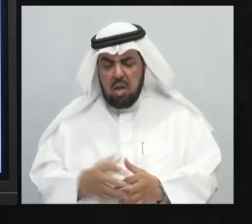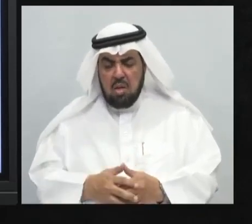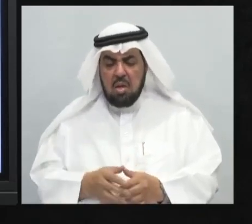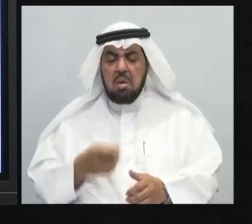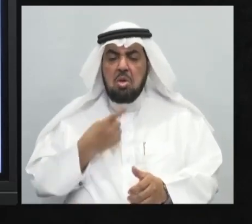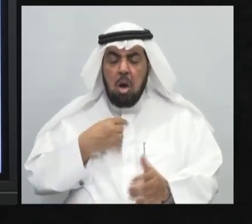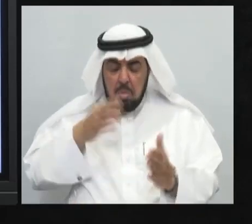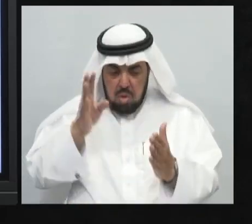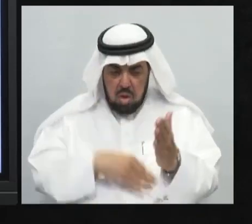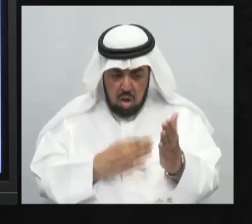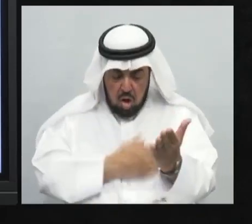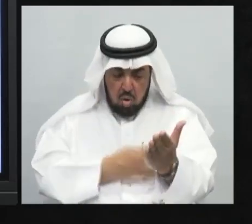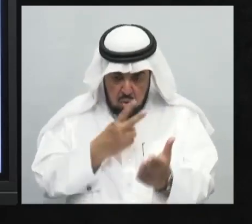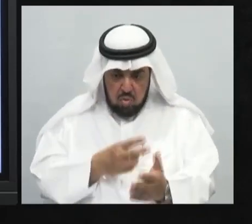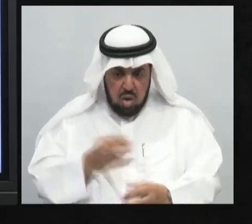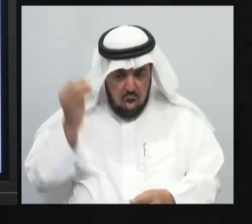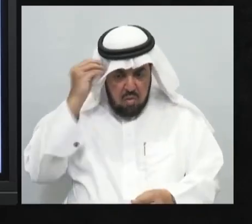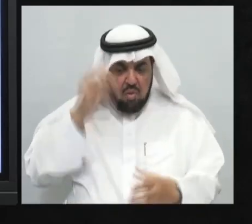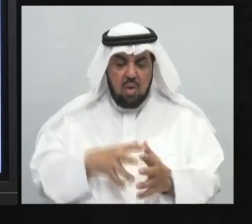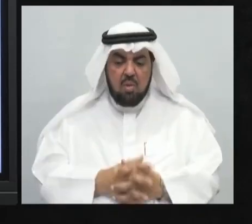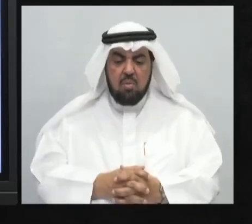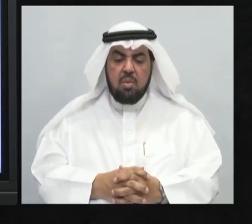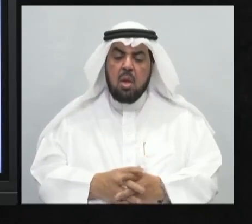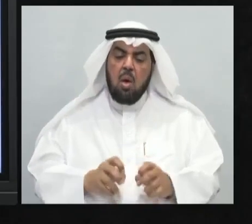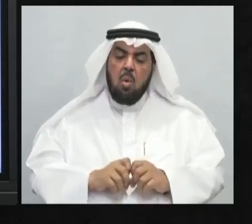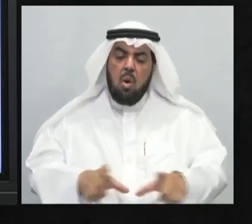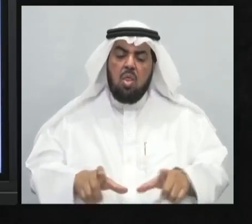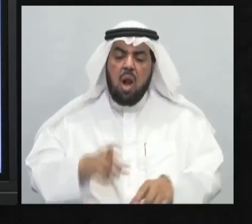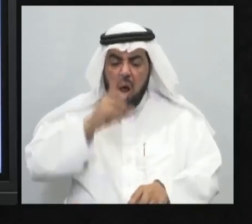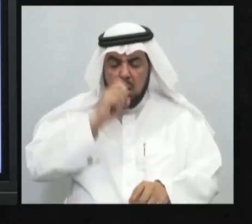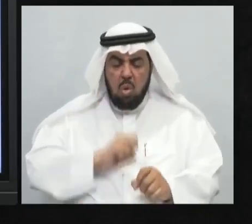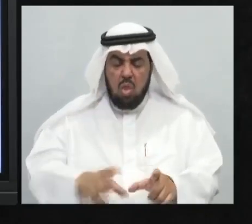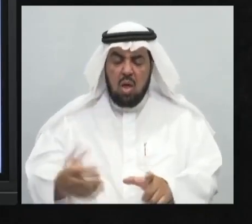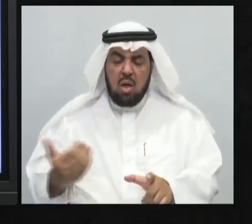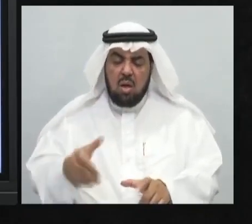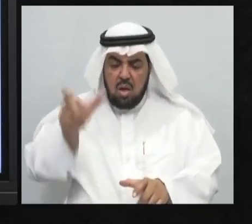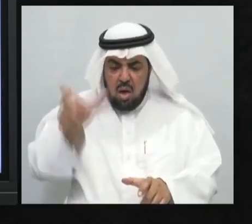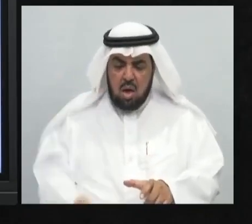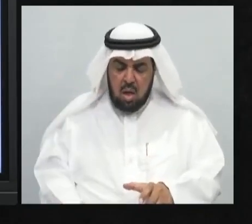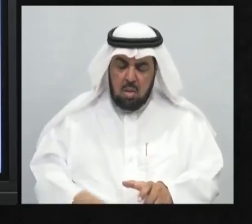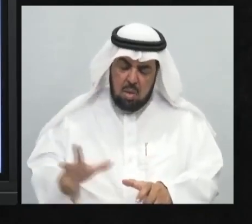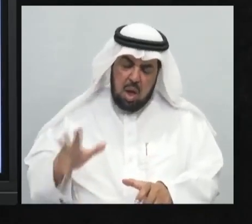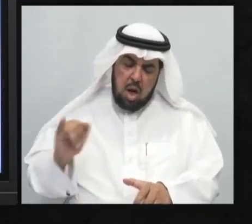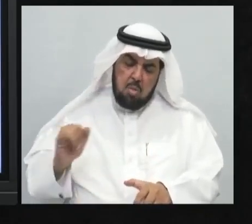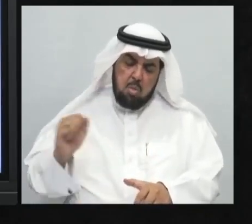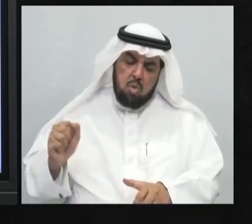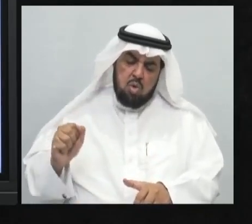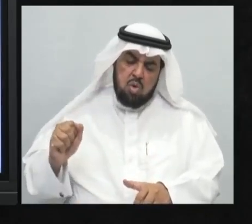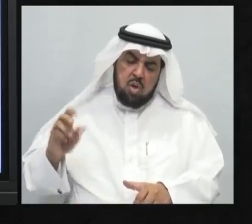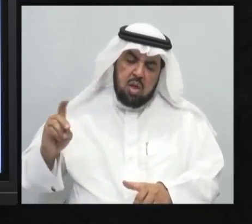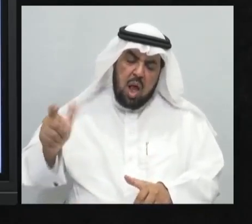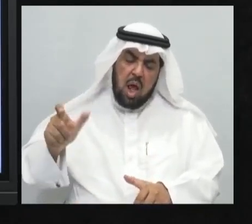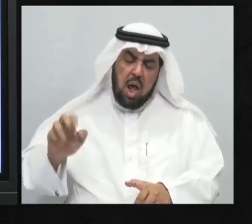ويرغب في هذا التقرير ومعرفه ما فيه هنا يحتاج الى الرجوع الى قائمه المصطلحات بحيث الا يكون